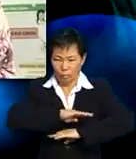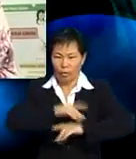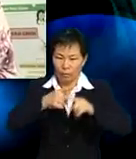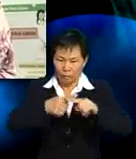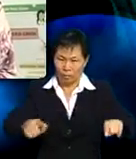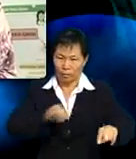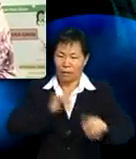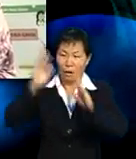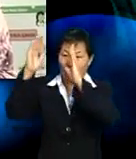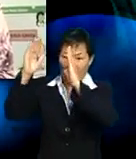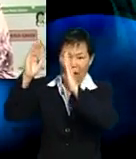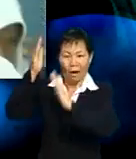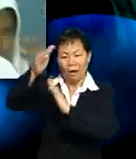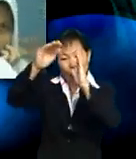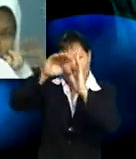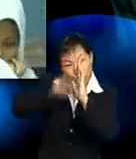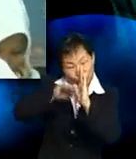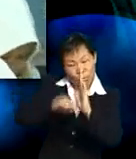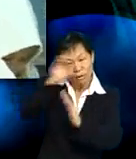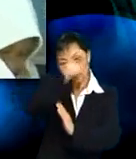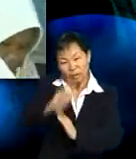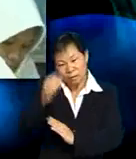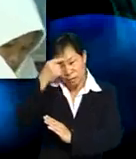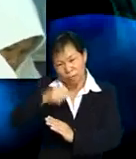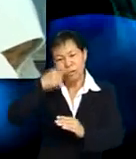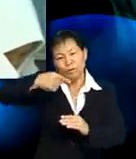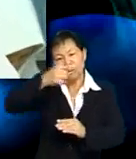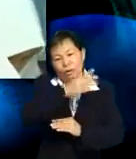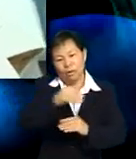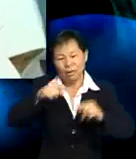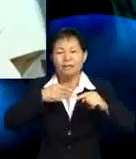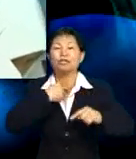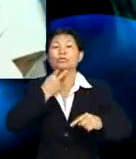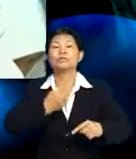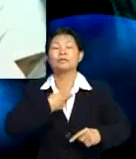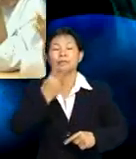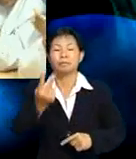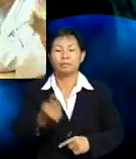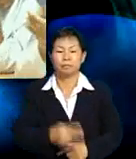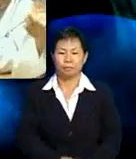memuaskan, tetapi saya akan kurangkan sedikit markah untuk konstruk sebutan dan nada.